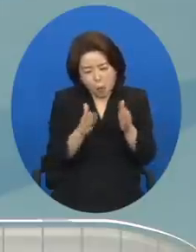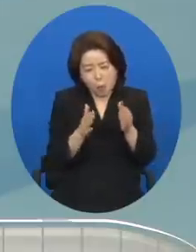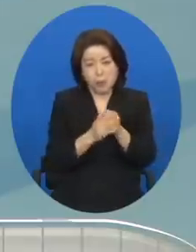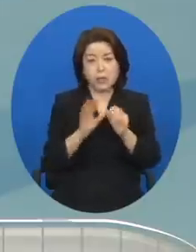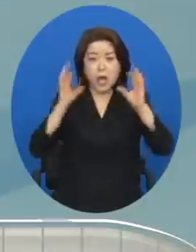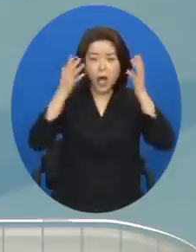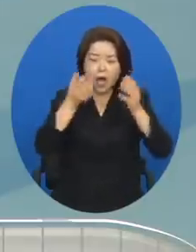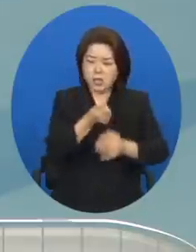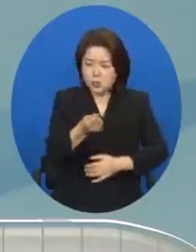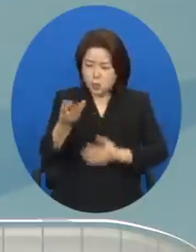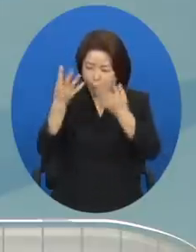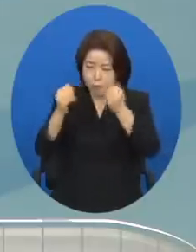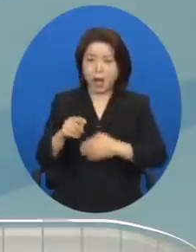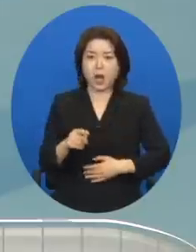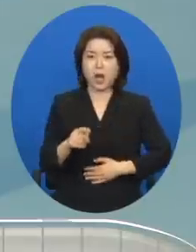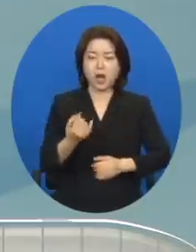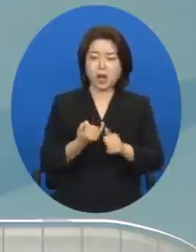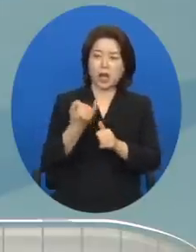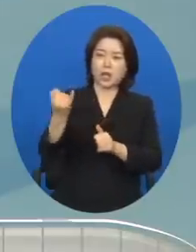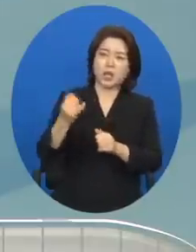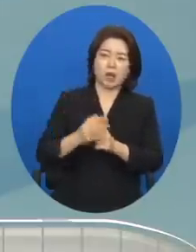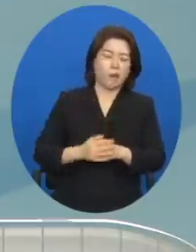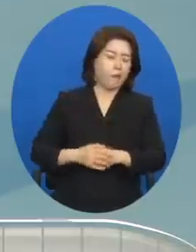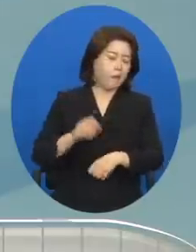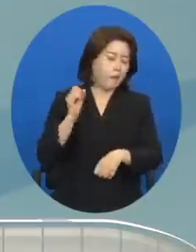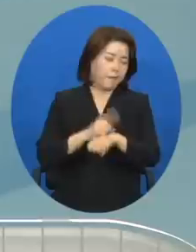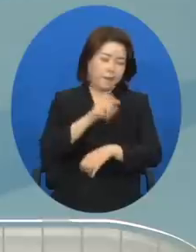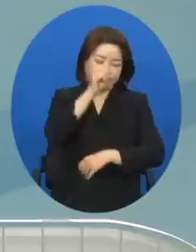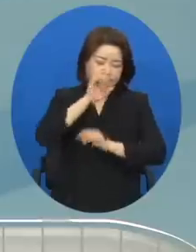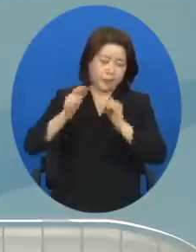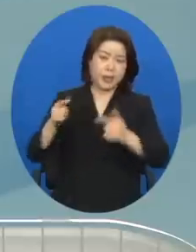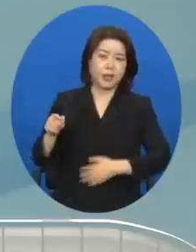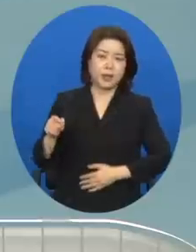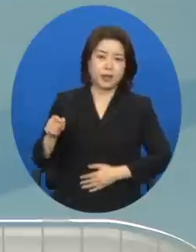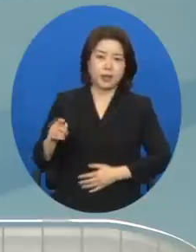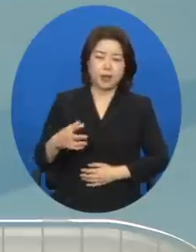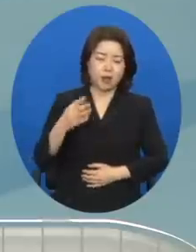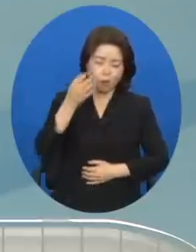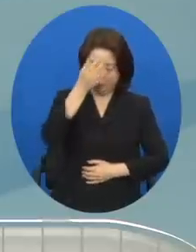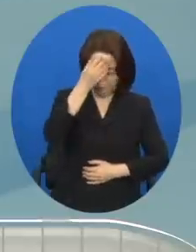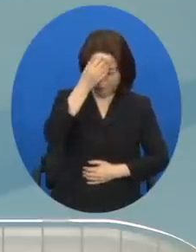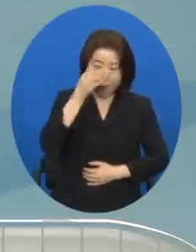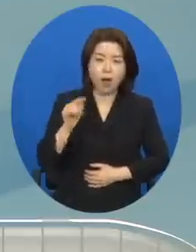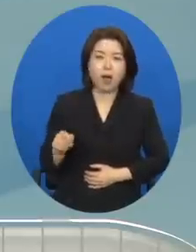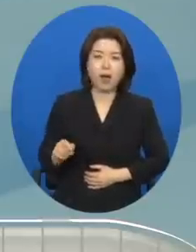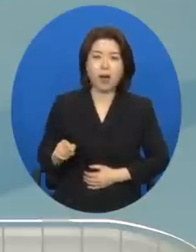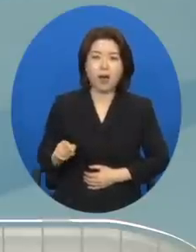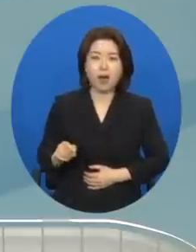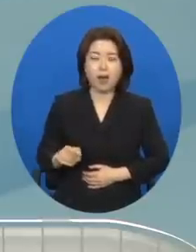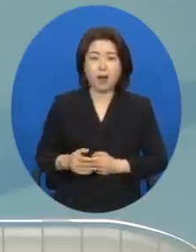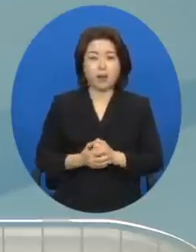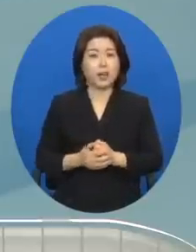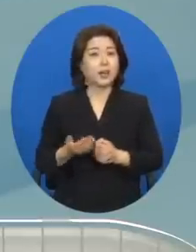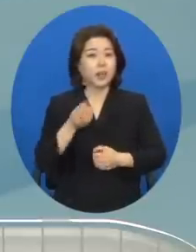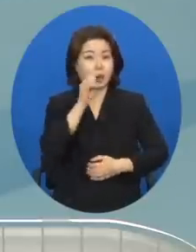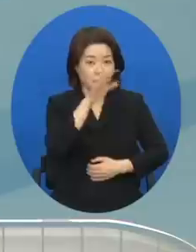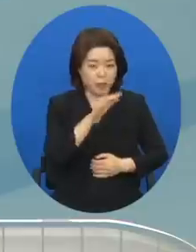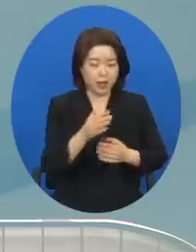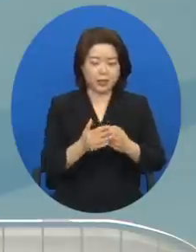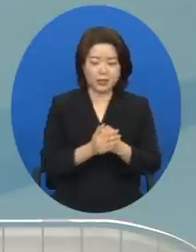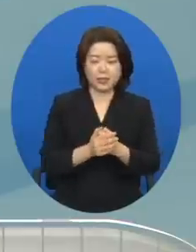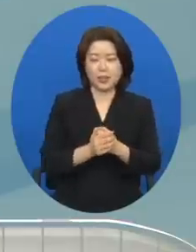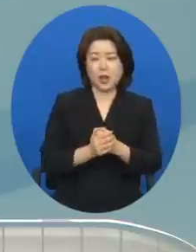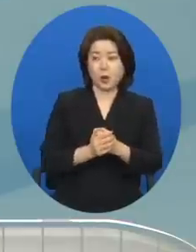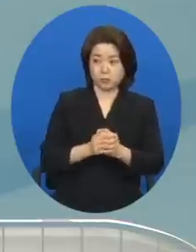많고 아내는 또 너무 성격이 안 좋아서 정말 못 살겠습니다. 그랬더니 그 랍비가